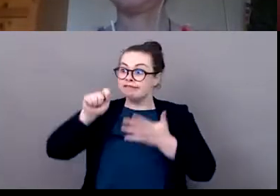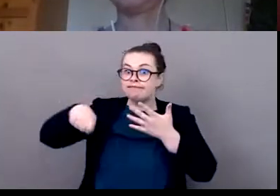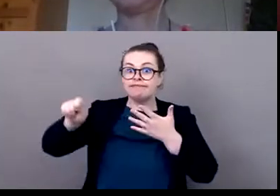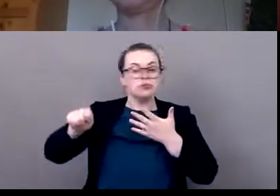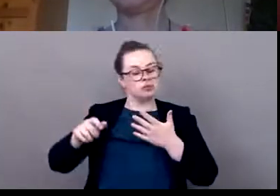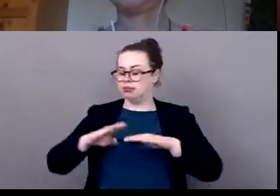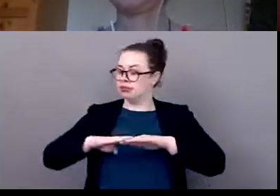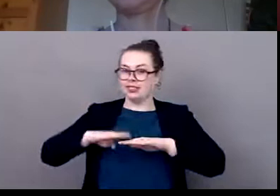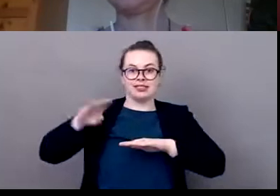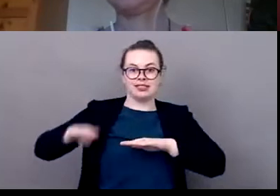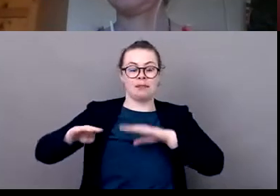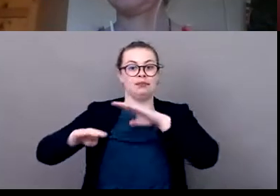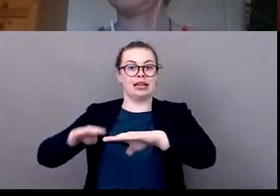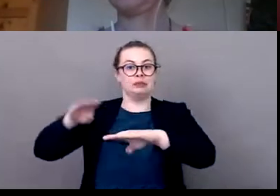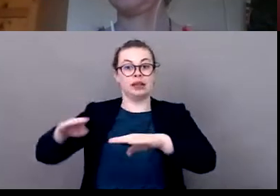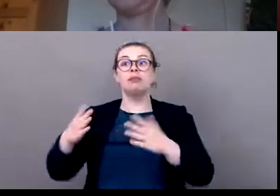Pékin